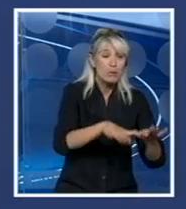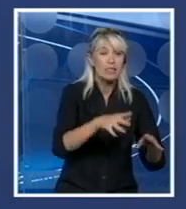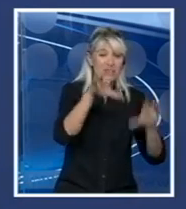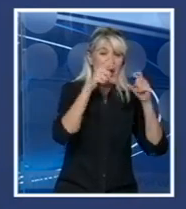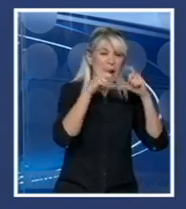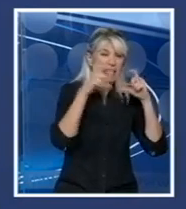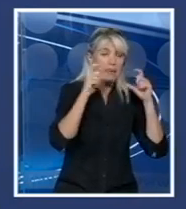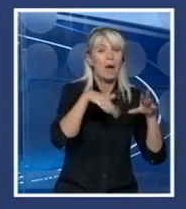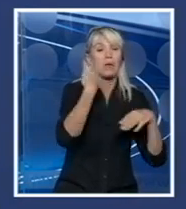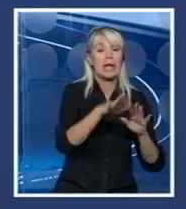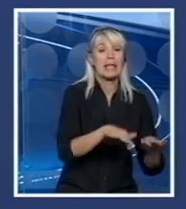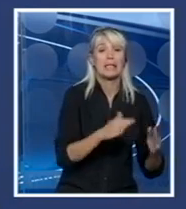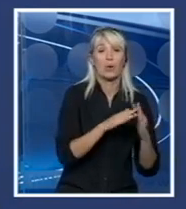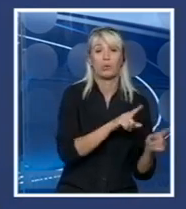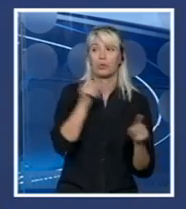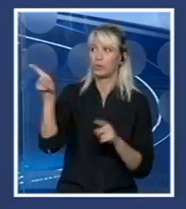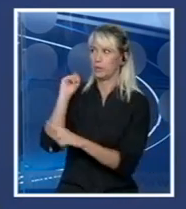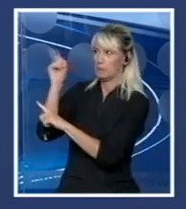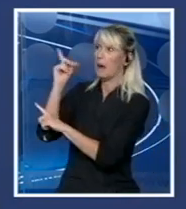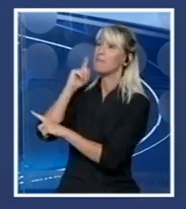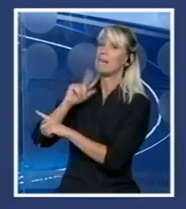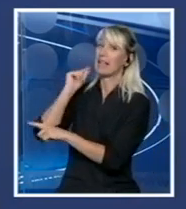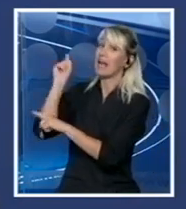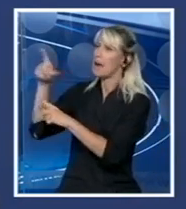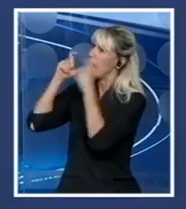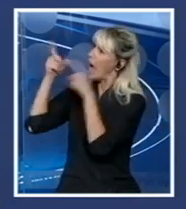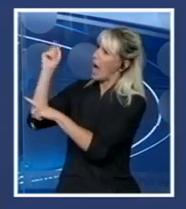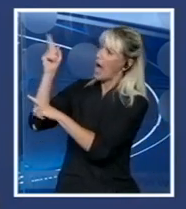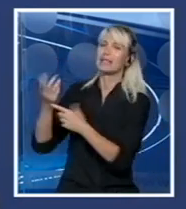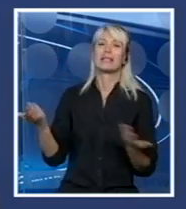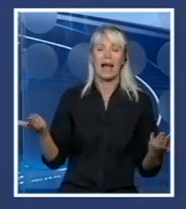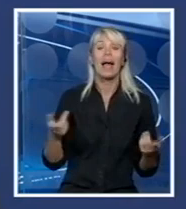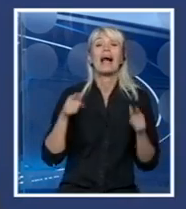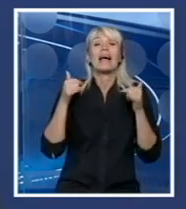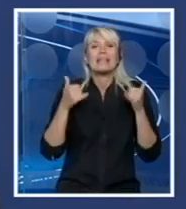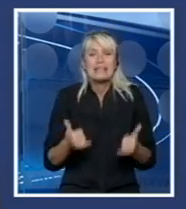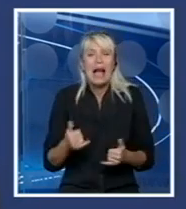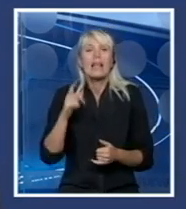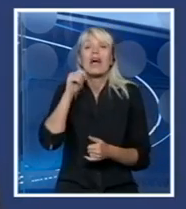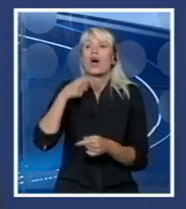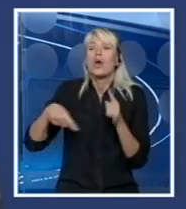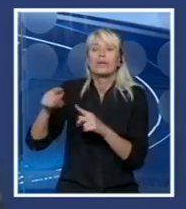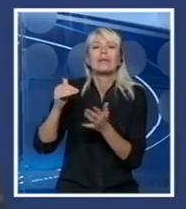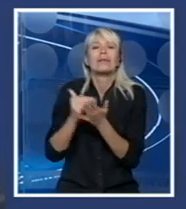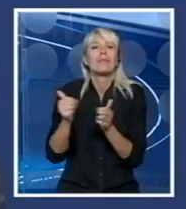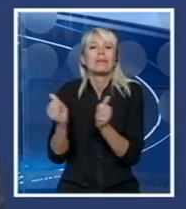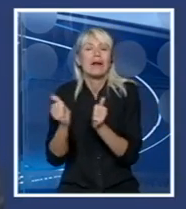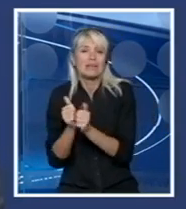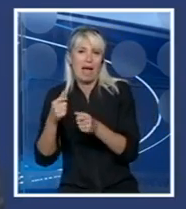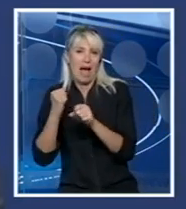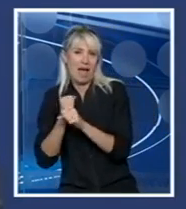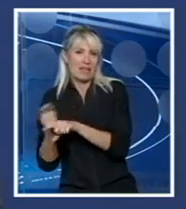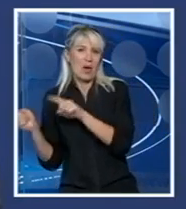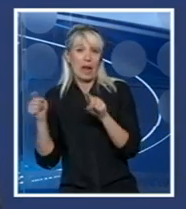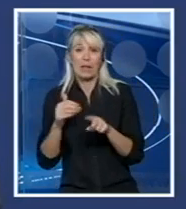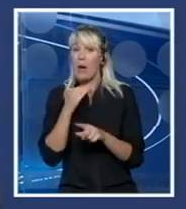I stvarno je prosto kao on u pravu kad kaže da to roditelji sad moraju budu s nama najbolji saveznici. Jer ako ne budemo to sve radili, vraćamo se opet na televizor